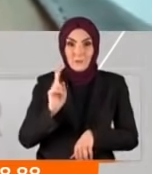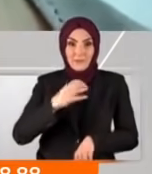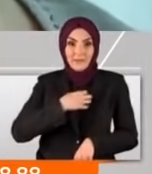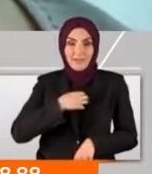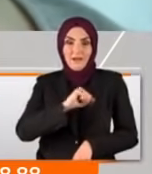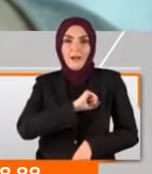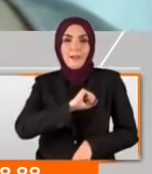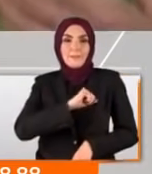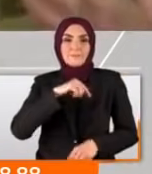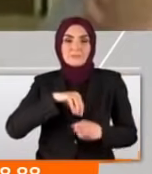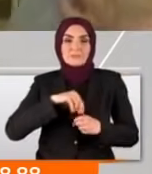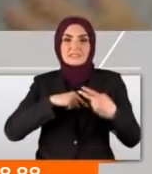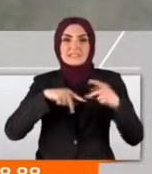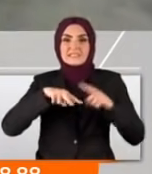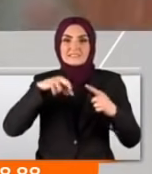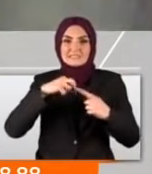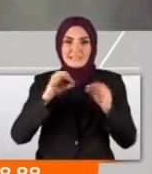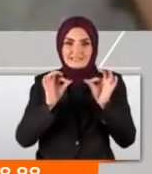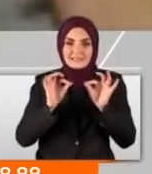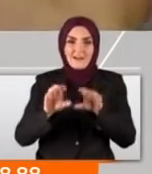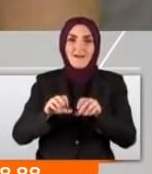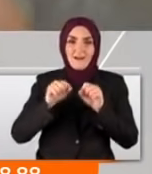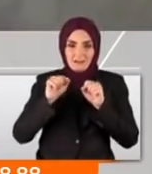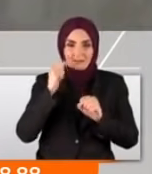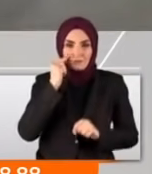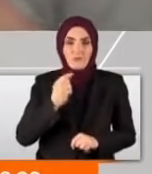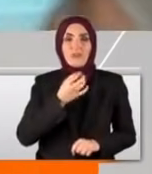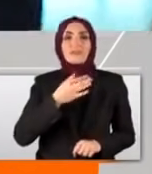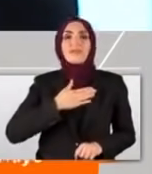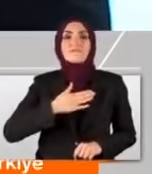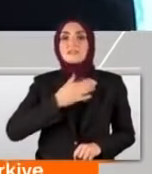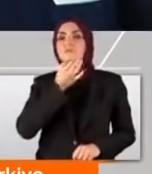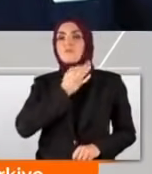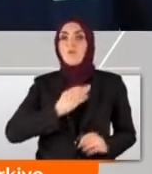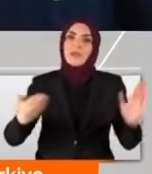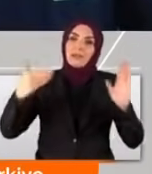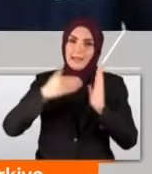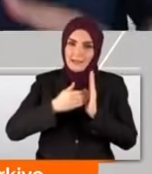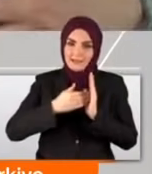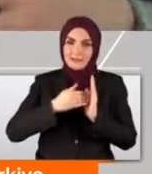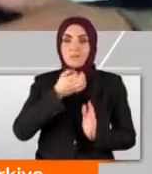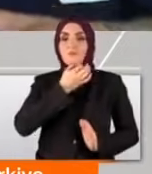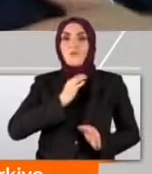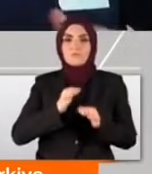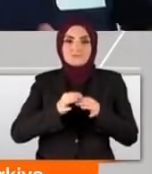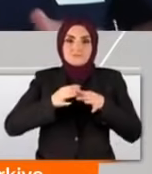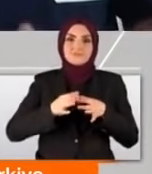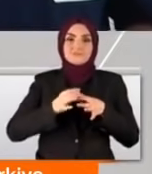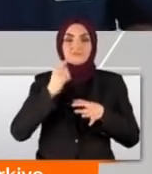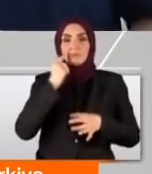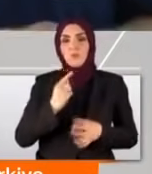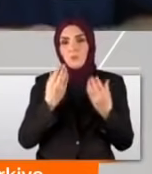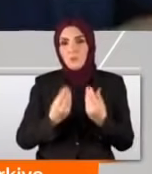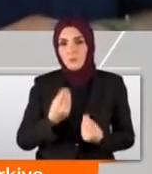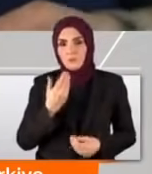borusuna yama yaptı. Bu sayede hastanın nefes borusu genişletilerek nefes alması sağlandı. Kalp zarından bir parça